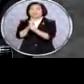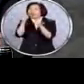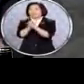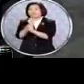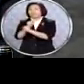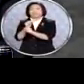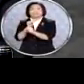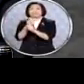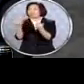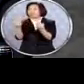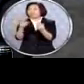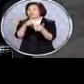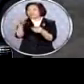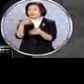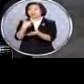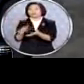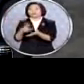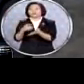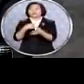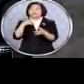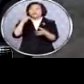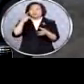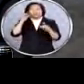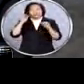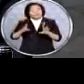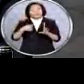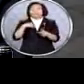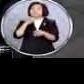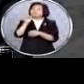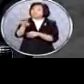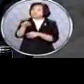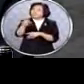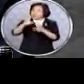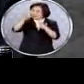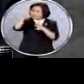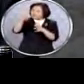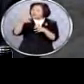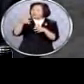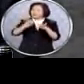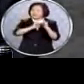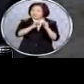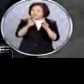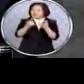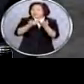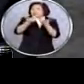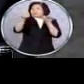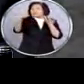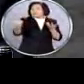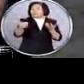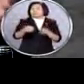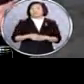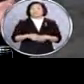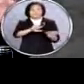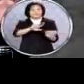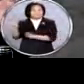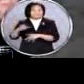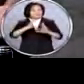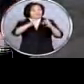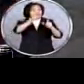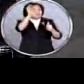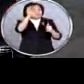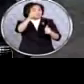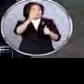很感慨地说，总统，你离人民很远。同样的，马主席，你很多的